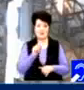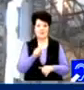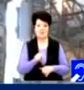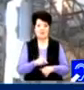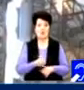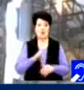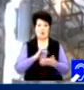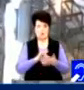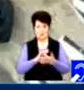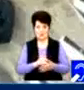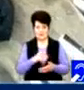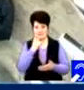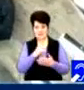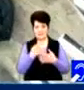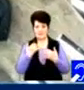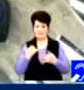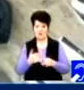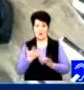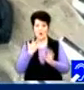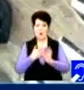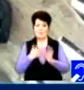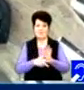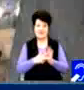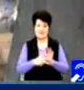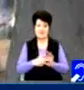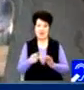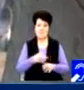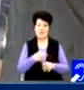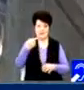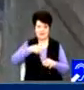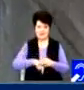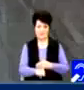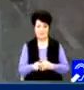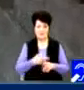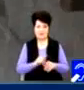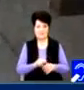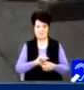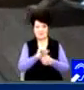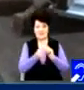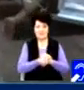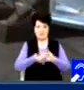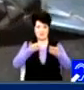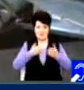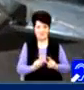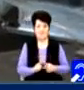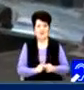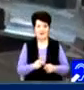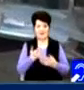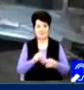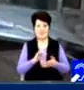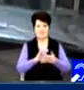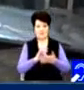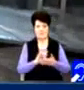fascinați de ceea ce găsesc la peste 80 de m sub pământ fosta ină de sare de la Turda a fost transformată într o adevărată Minune a